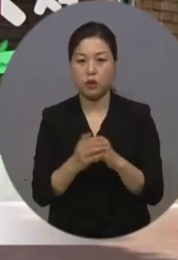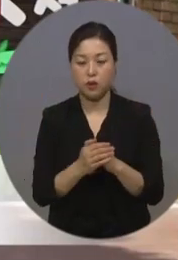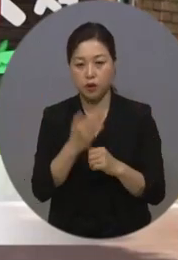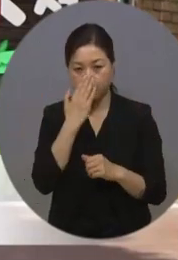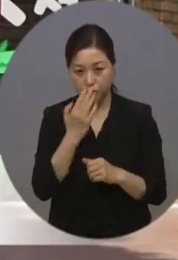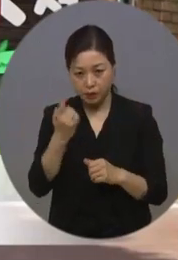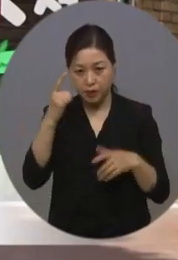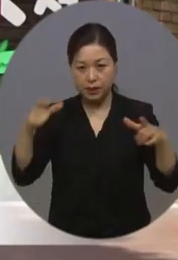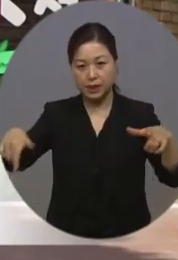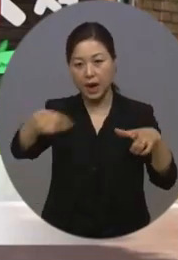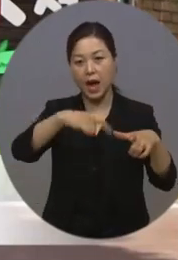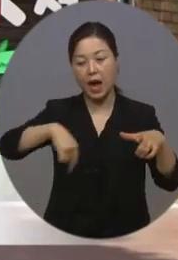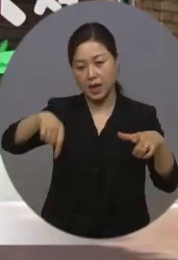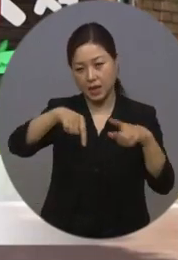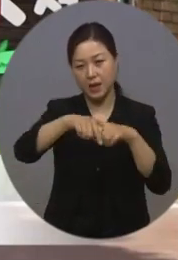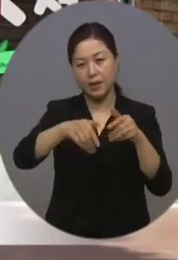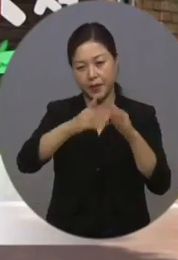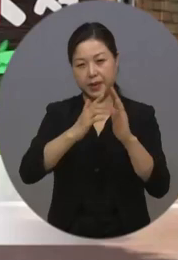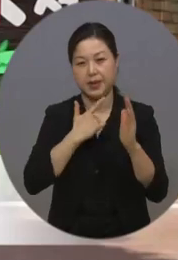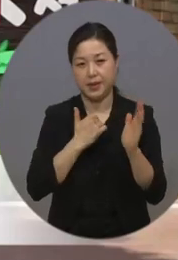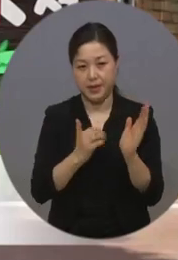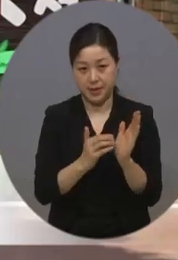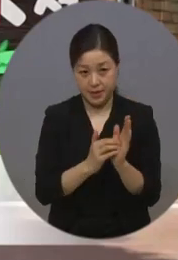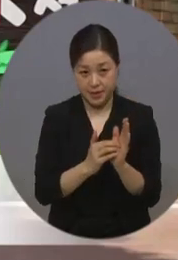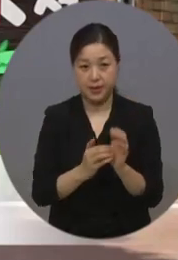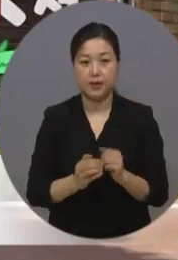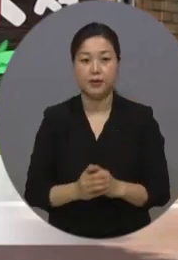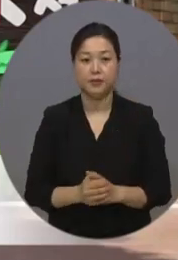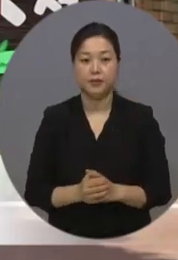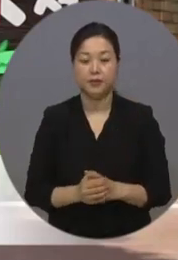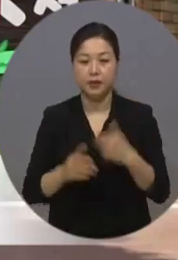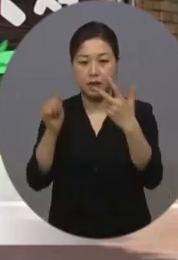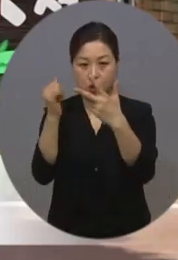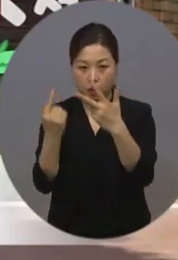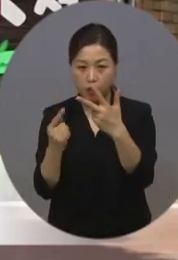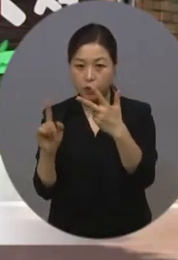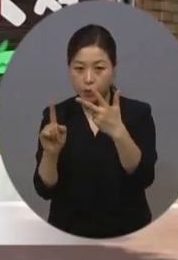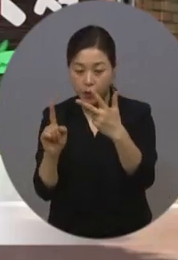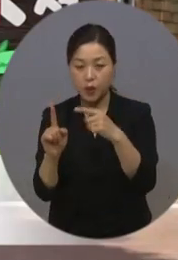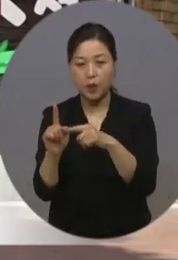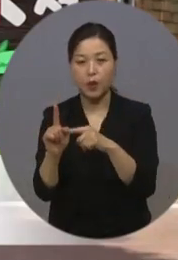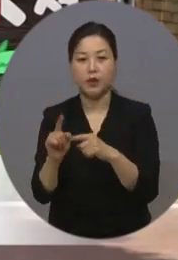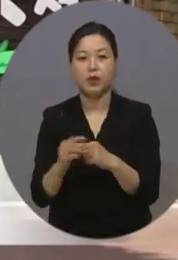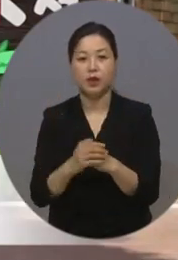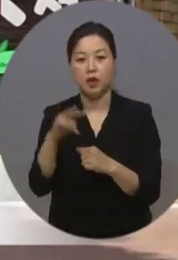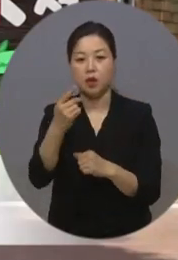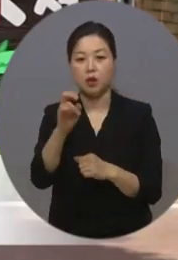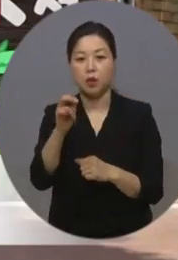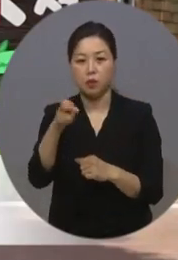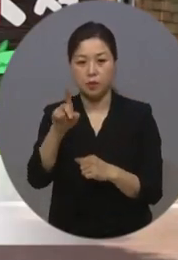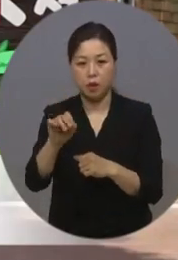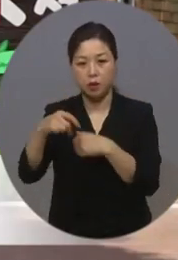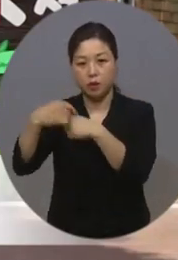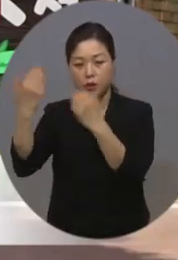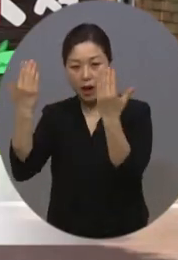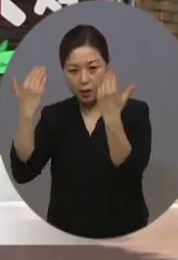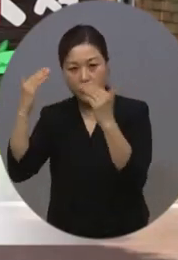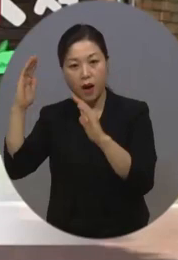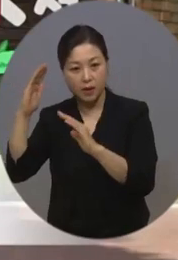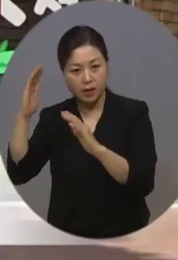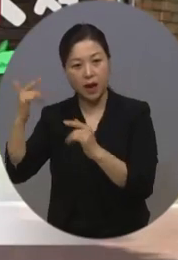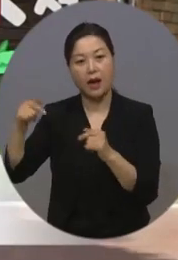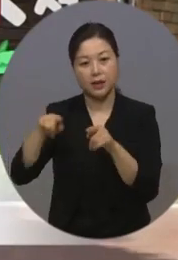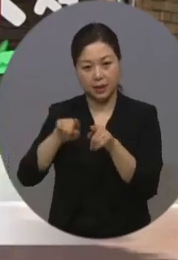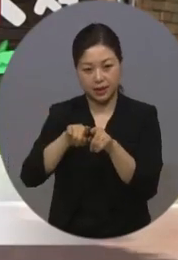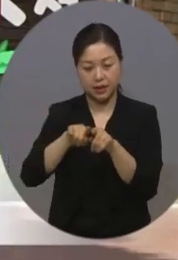순천 시내에 전반적으로 설치하였지만 제7호 기적의 놀이터는 동명초등학교 학생들과 더불어서